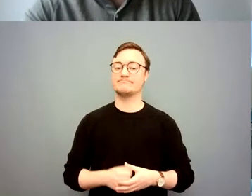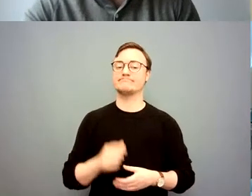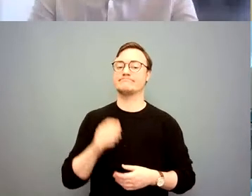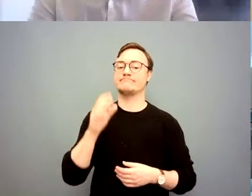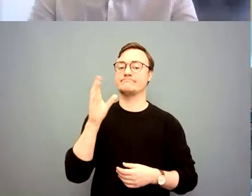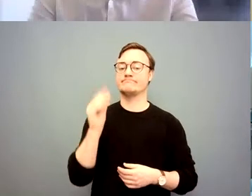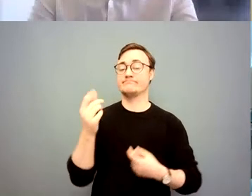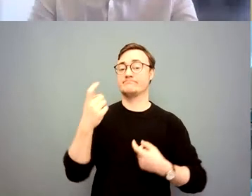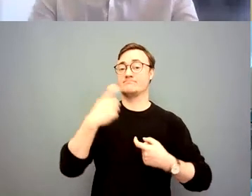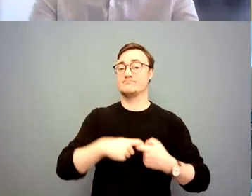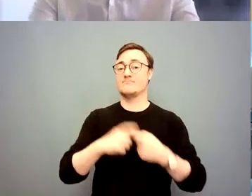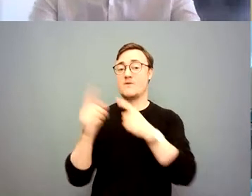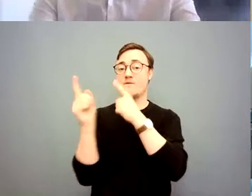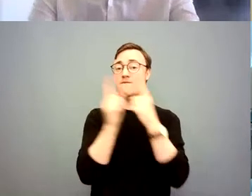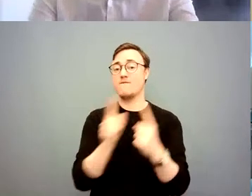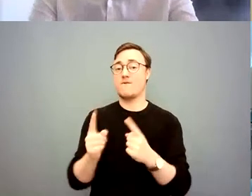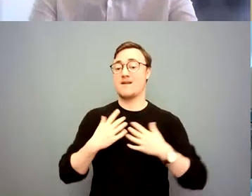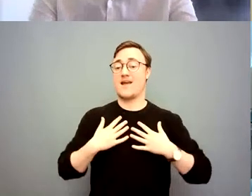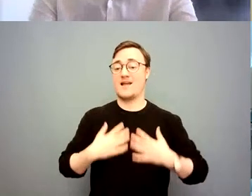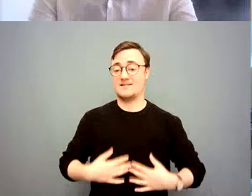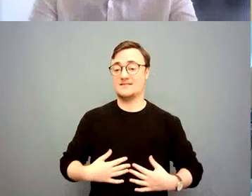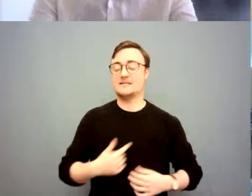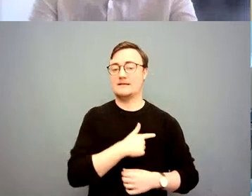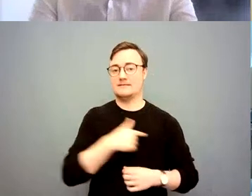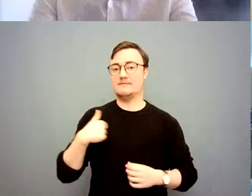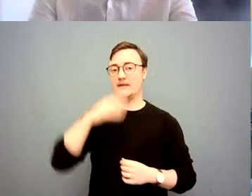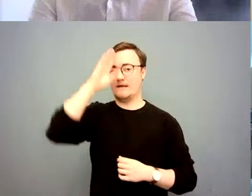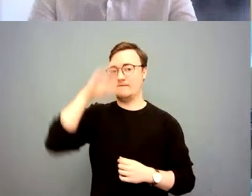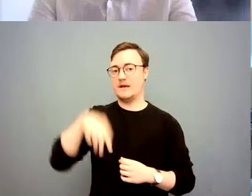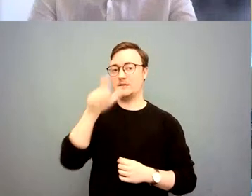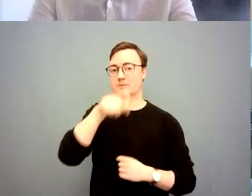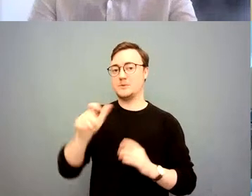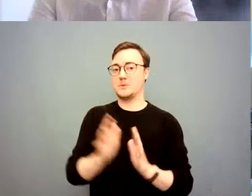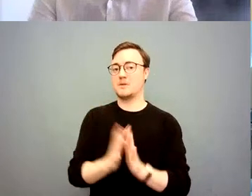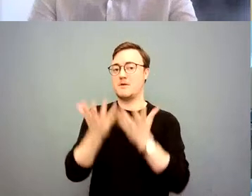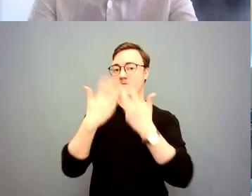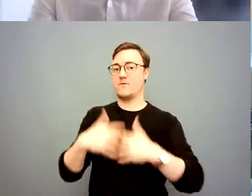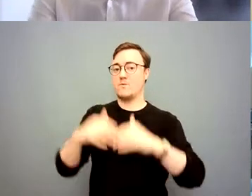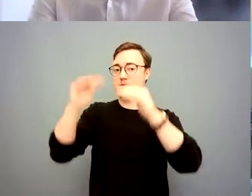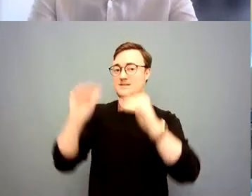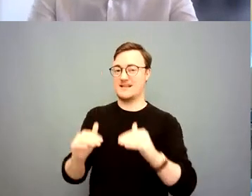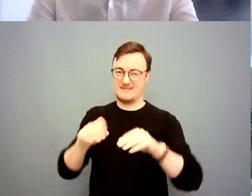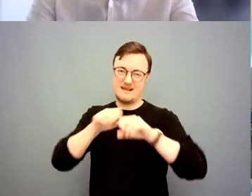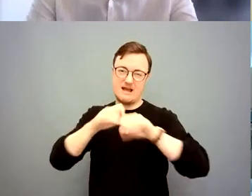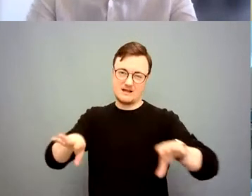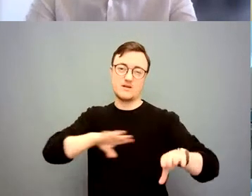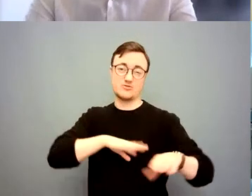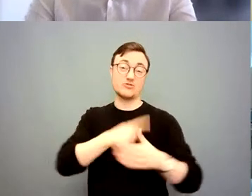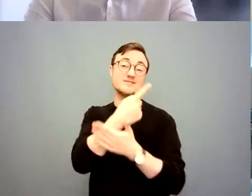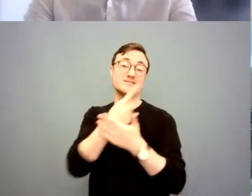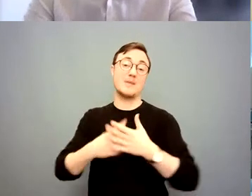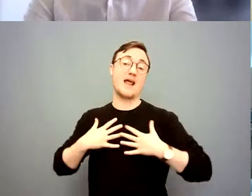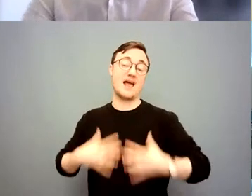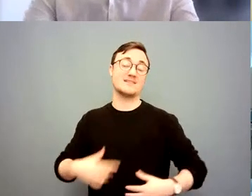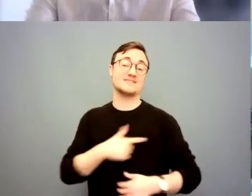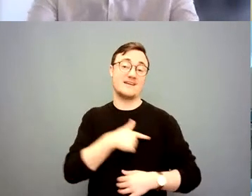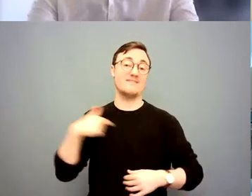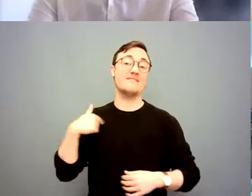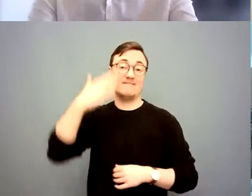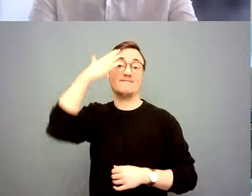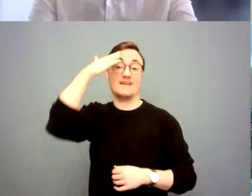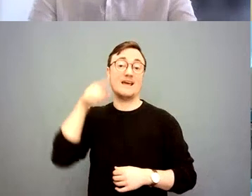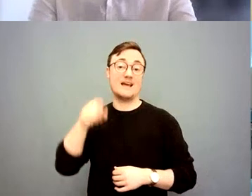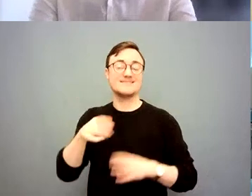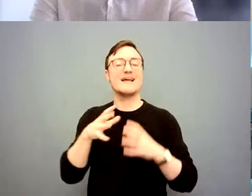gäller folkhälsan så vet vi ju då att personer med funktionsnedsättning generellt sett har en sämre hälsa. Men det är ofta en